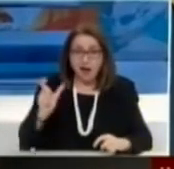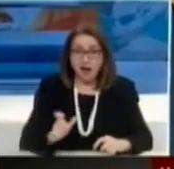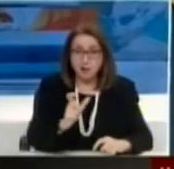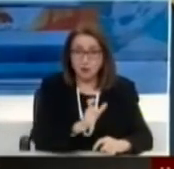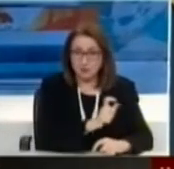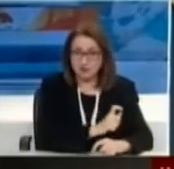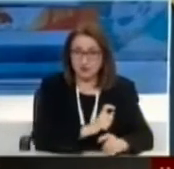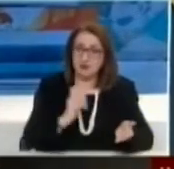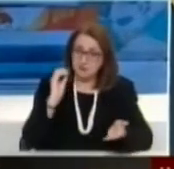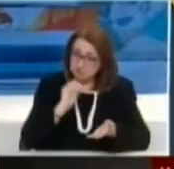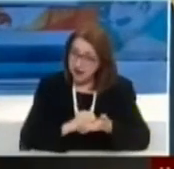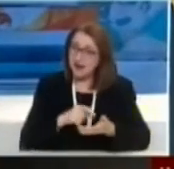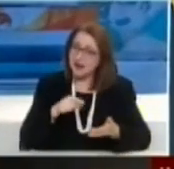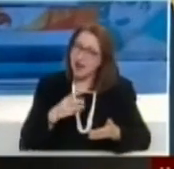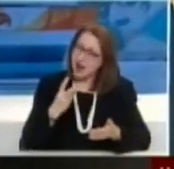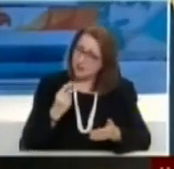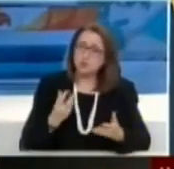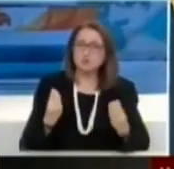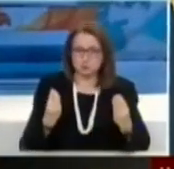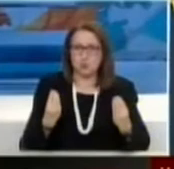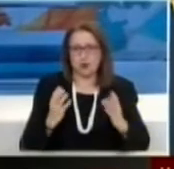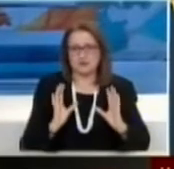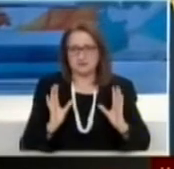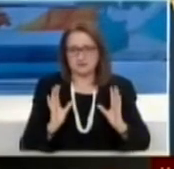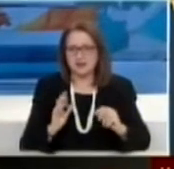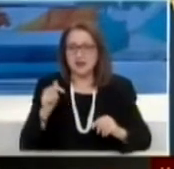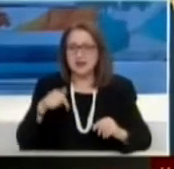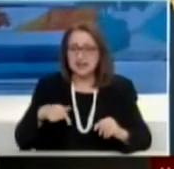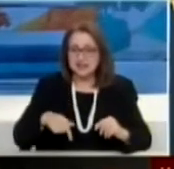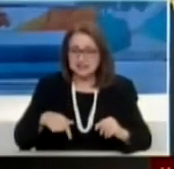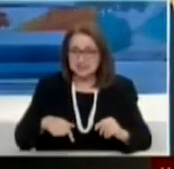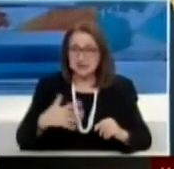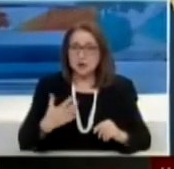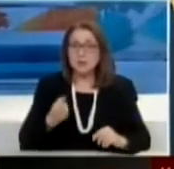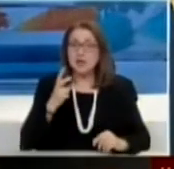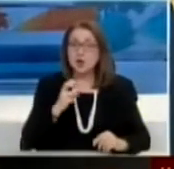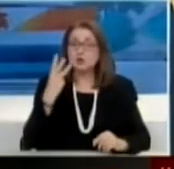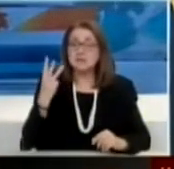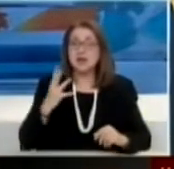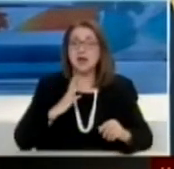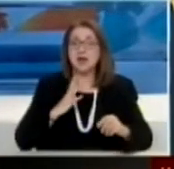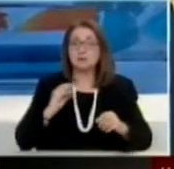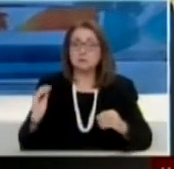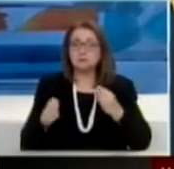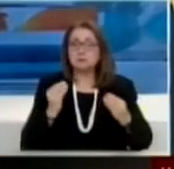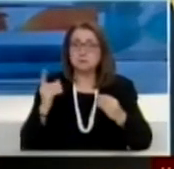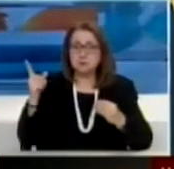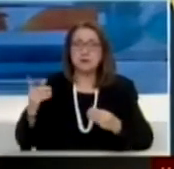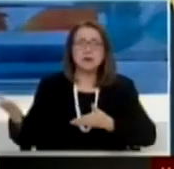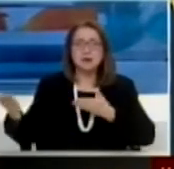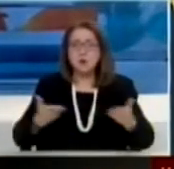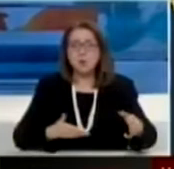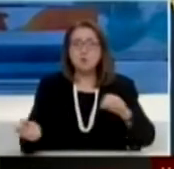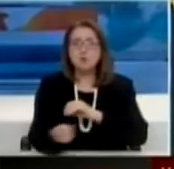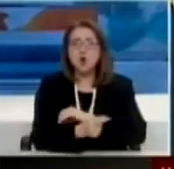νέου ιού στη χώρα μας και επιπλέον 23 κρούσματα από τη δομή φιλοξενίας προσφύγων στη Ριτσόνα. Είχαμε μέχρι πριν